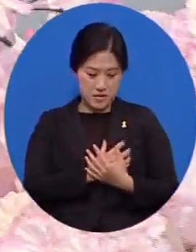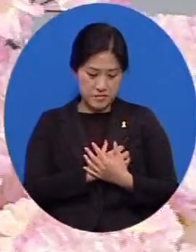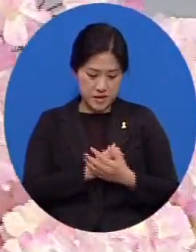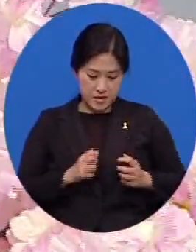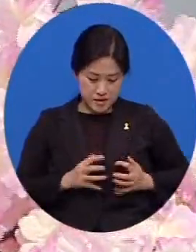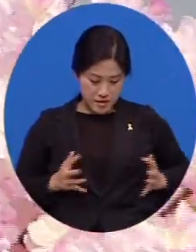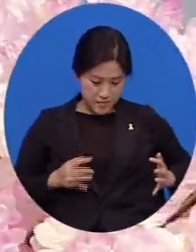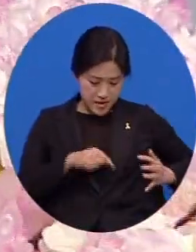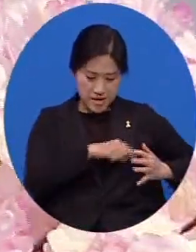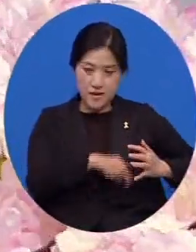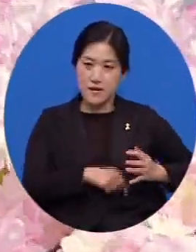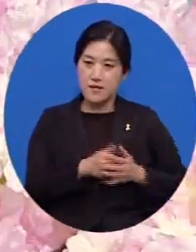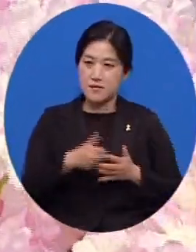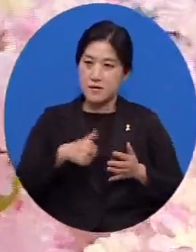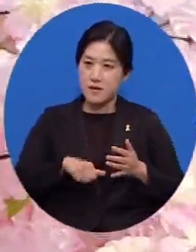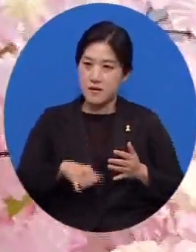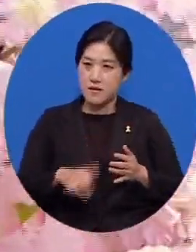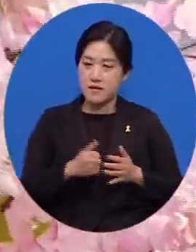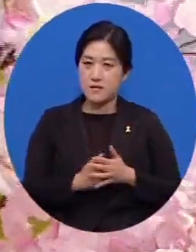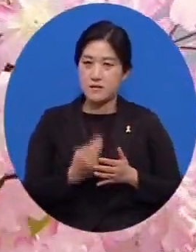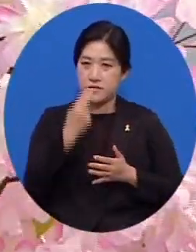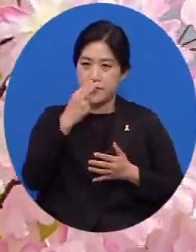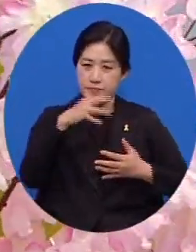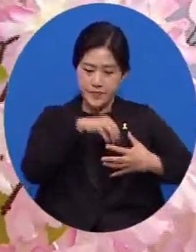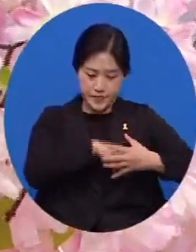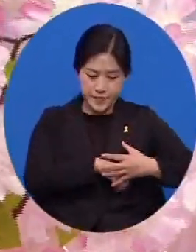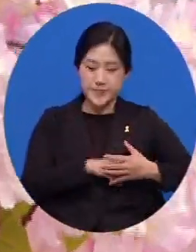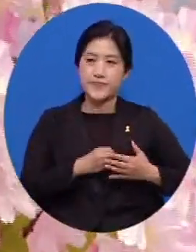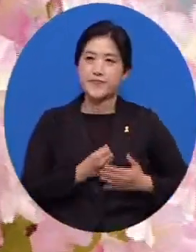내 아이의 숨결을 담고 살았습니다.